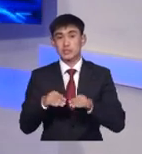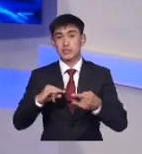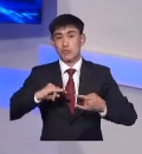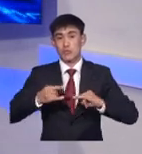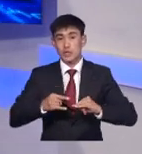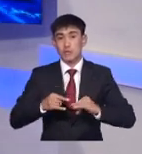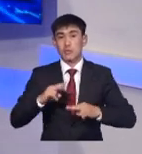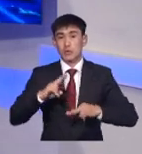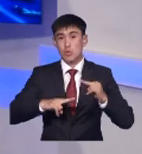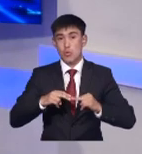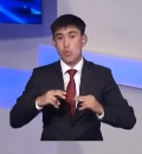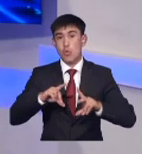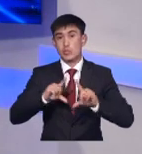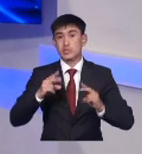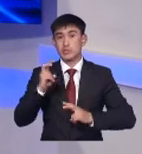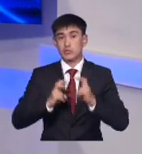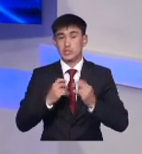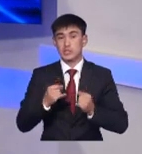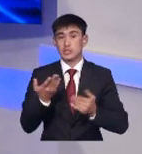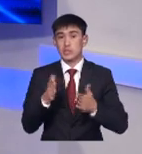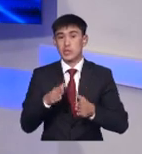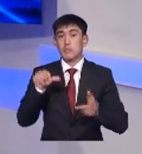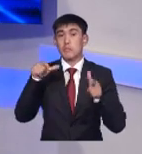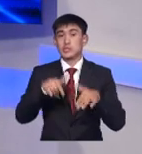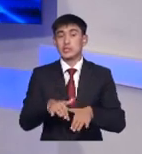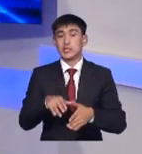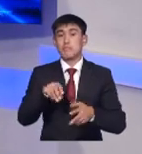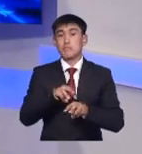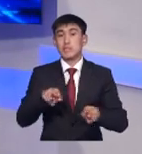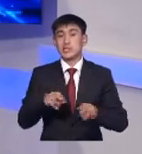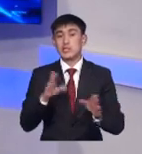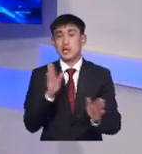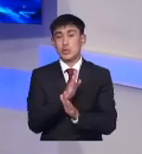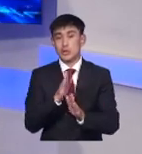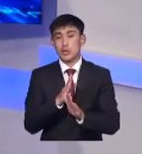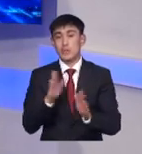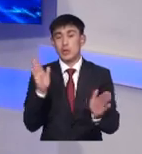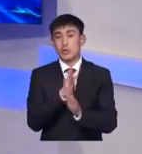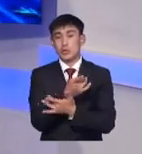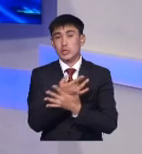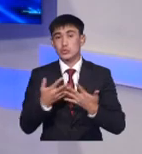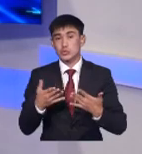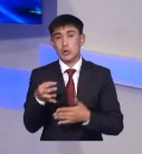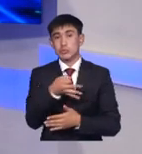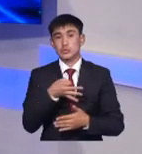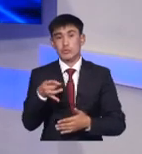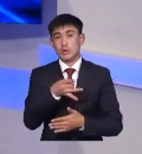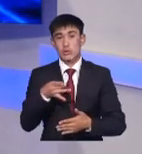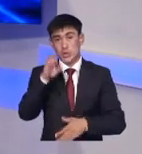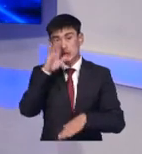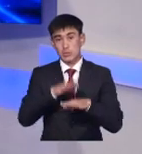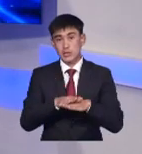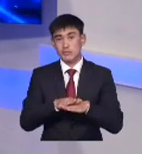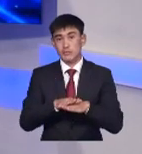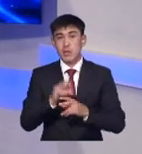закладки фундамента комплекса завода это событие посетили представители Министерства экологии и природных ресурсов областного и